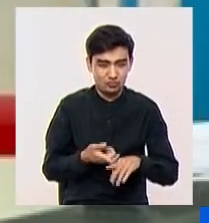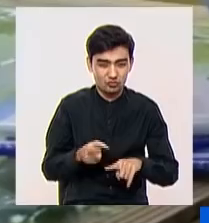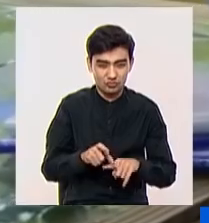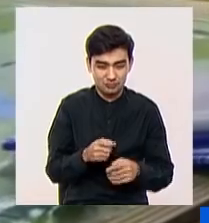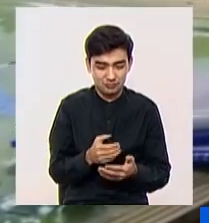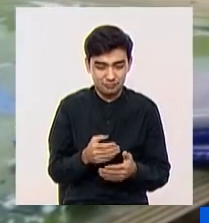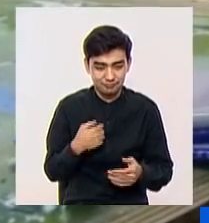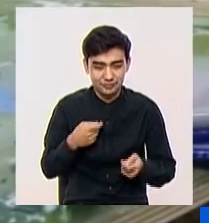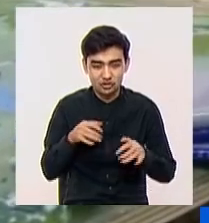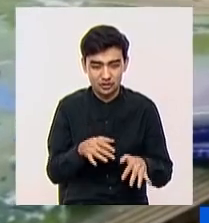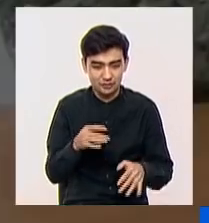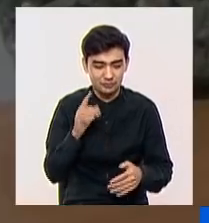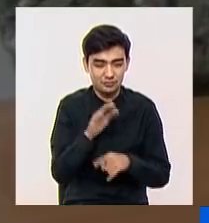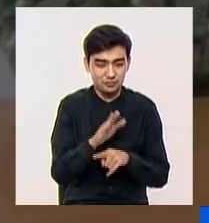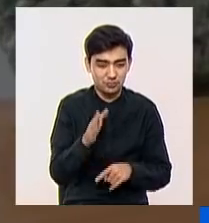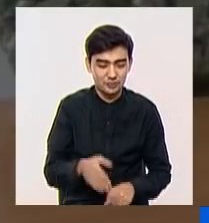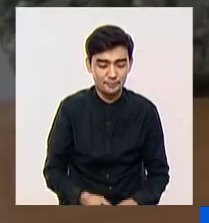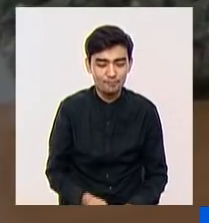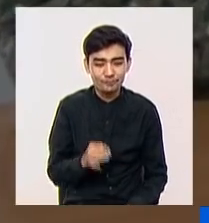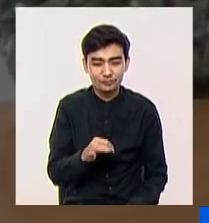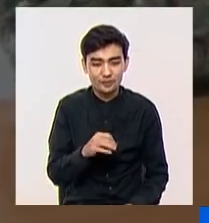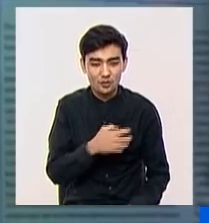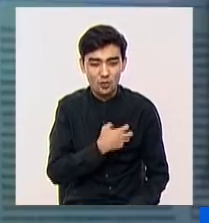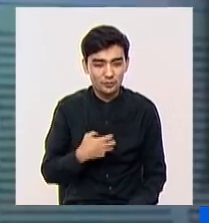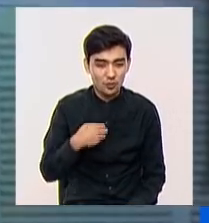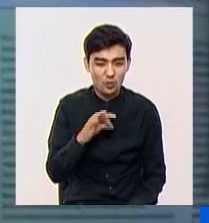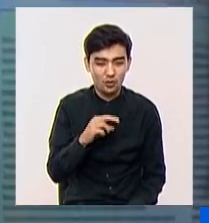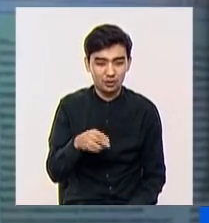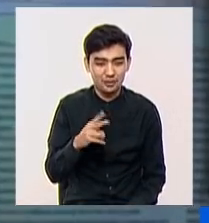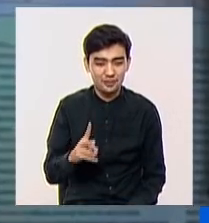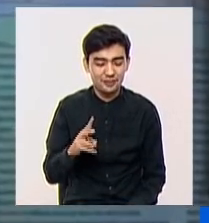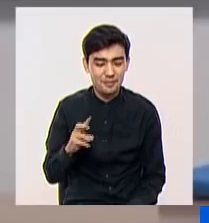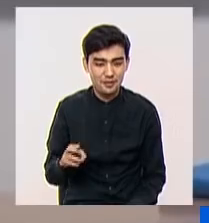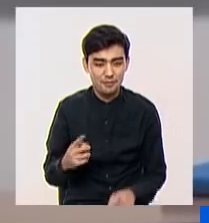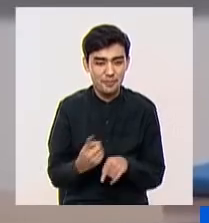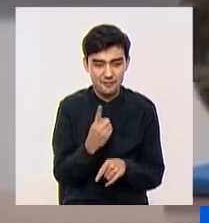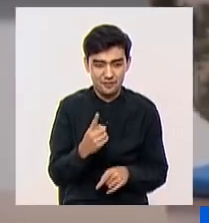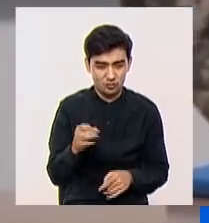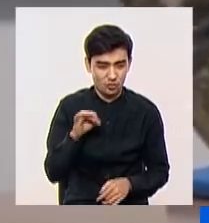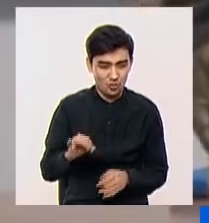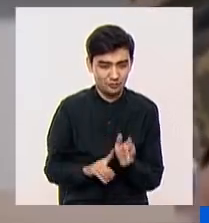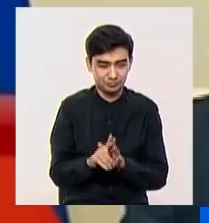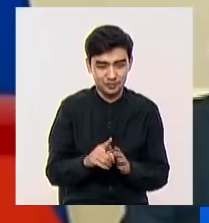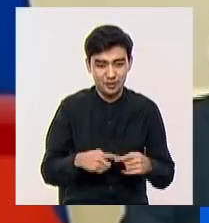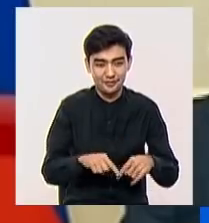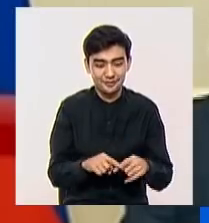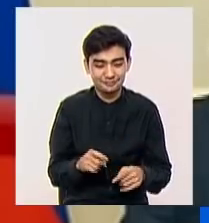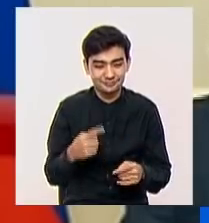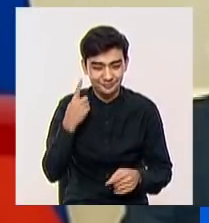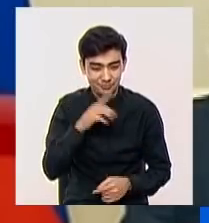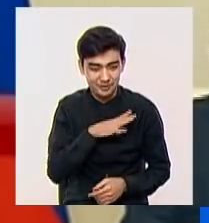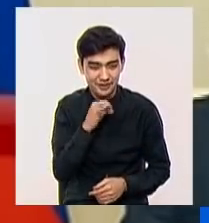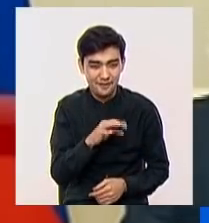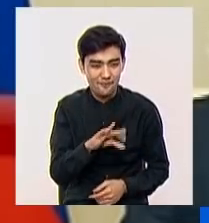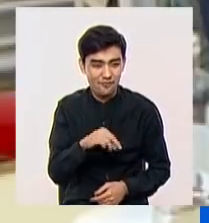сфере и развертывание миротворческой миссии о дтп происходит впервые за историю существование организации а легитимности